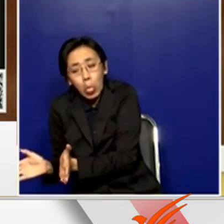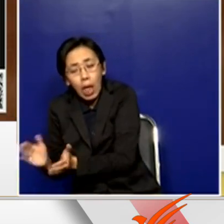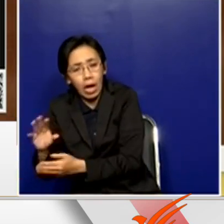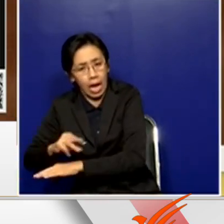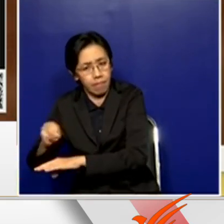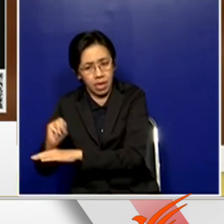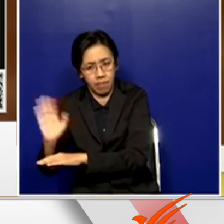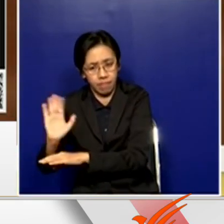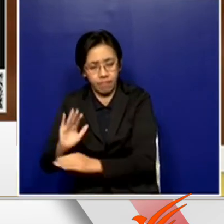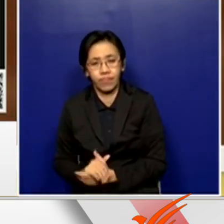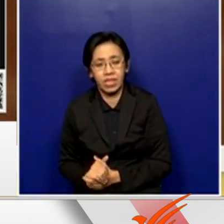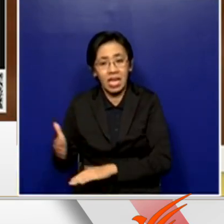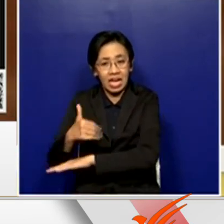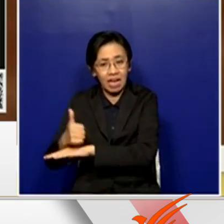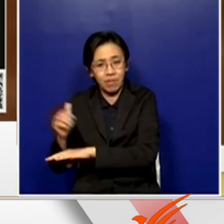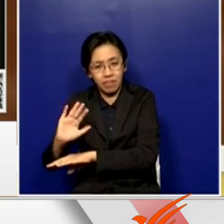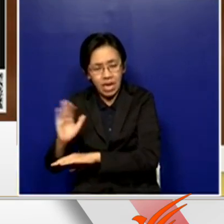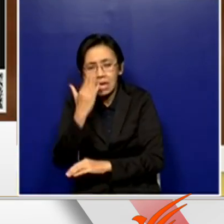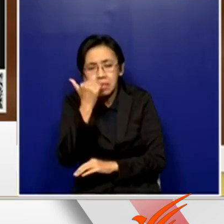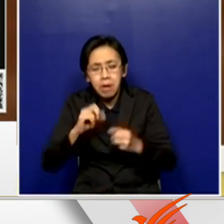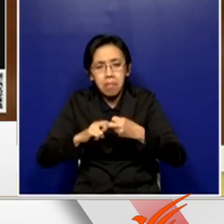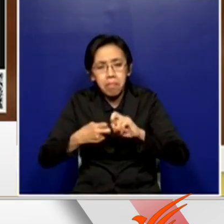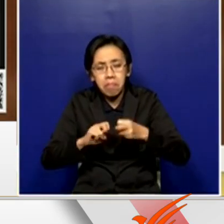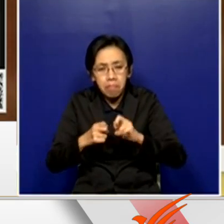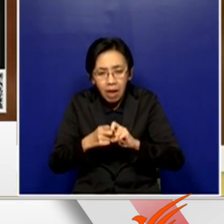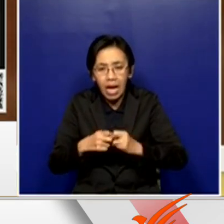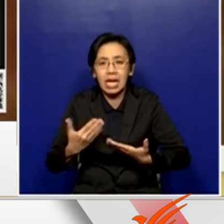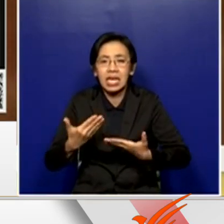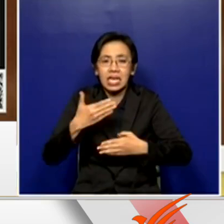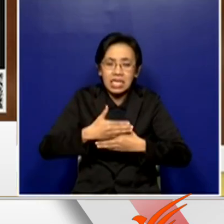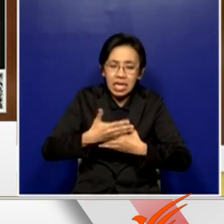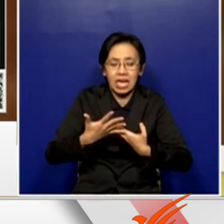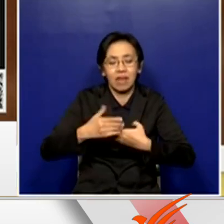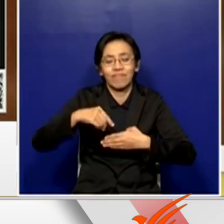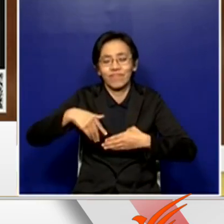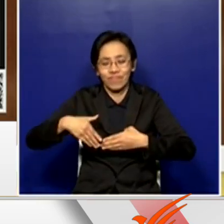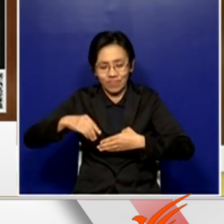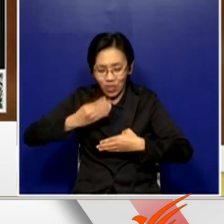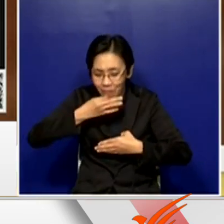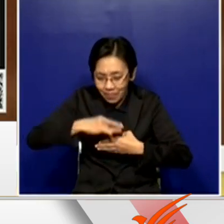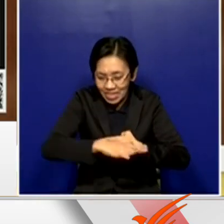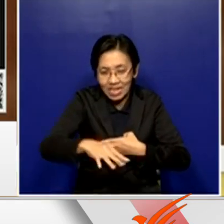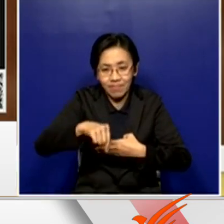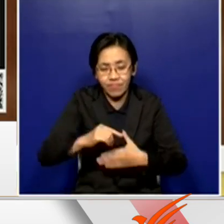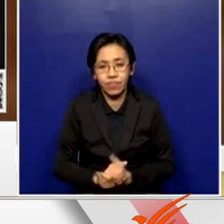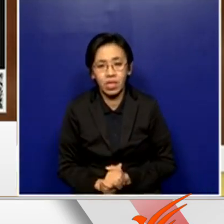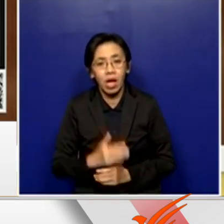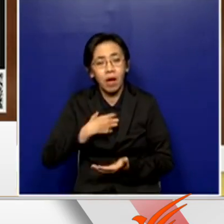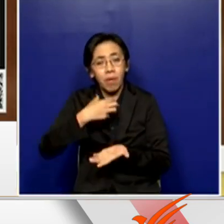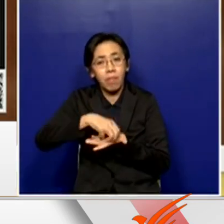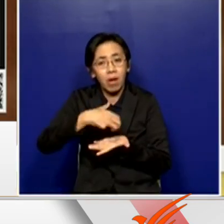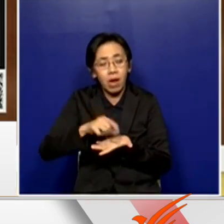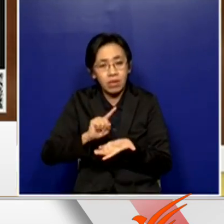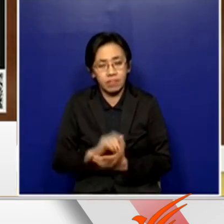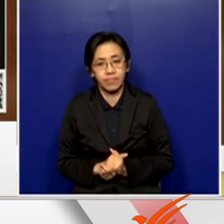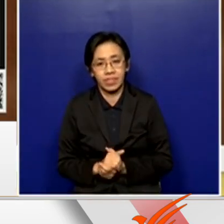ที่ผ่านมานะครบ รมโยทาก็ทำลายชายหาดมาแล้วมากมายจากเกือนกำแพงครสร้างแข็บชายหดครับข้อมูลที่ผมจะแดงบนจอนะ